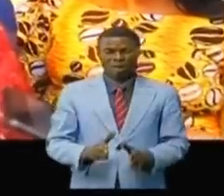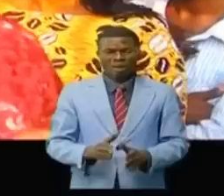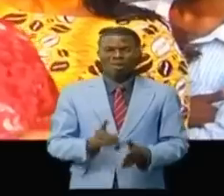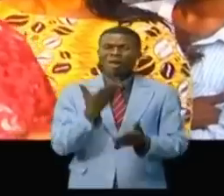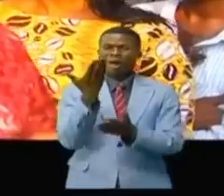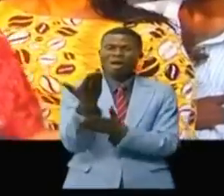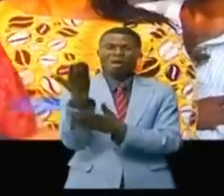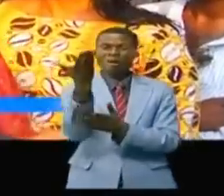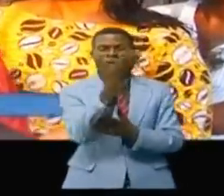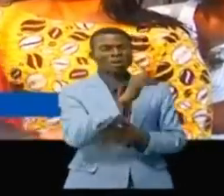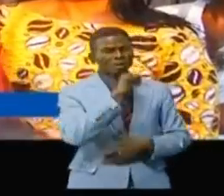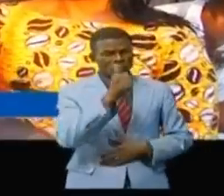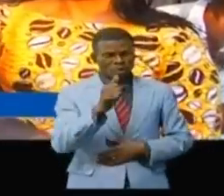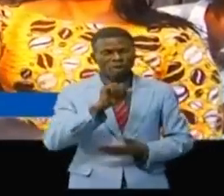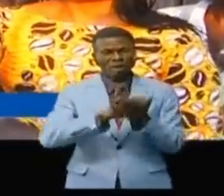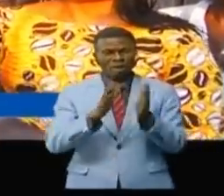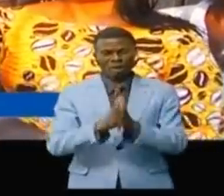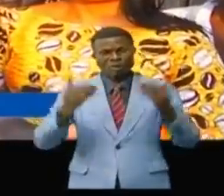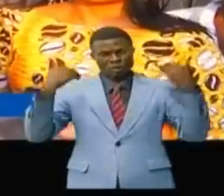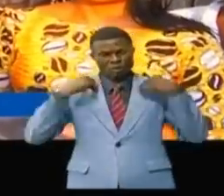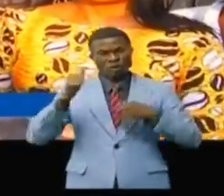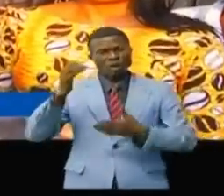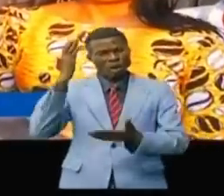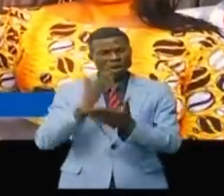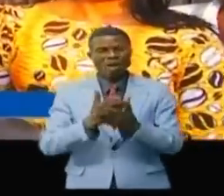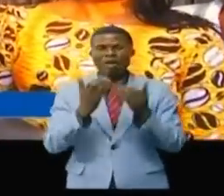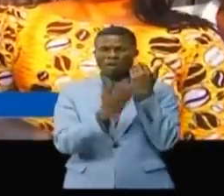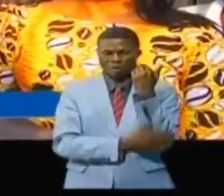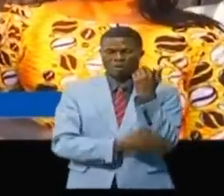indépendantes. Pour moi, ça représente la lutte contre la pauvreté,